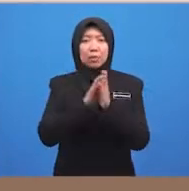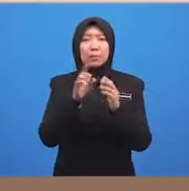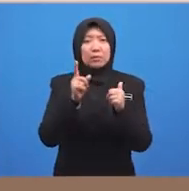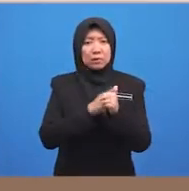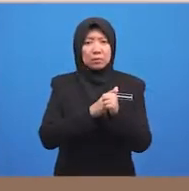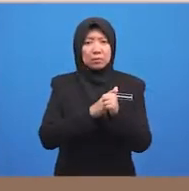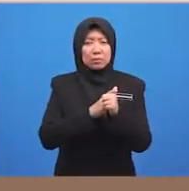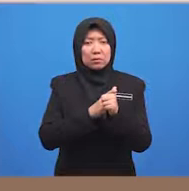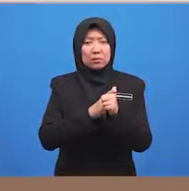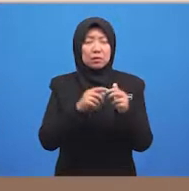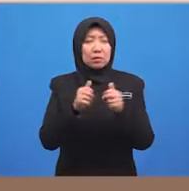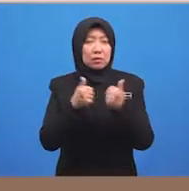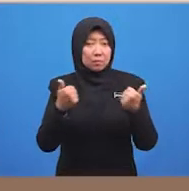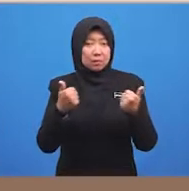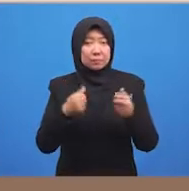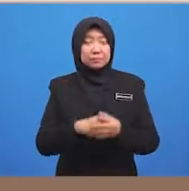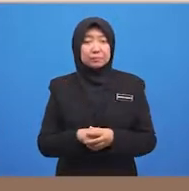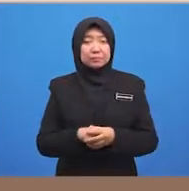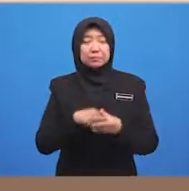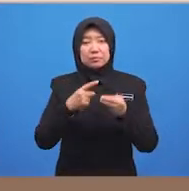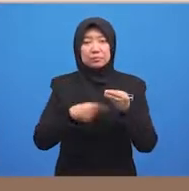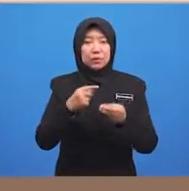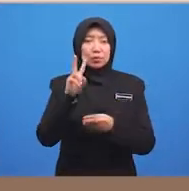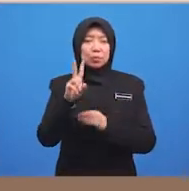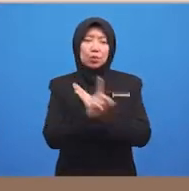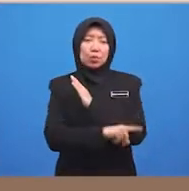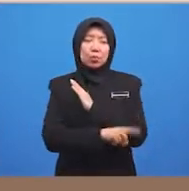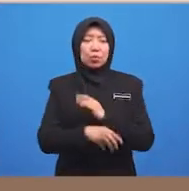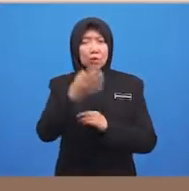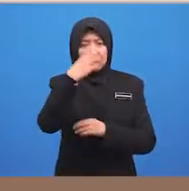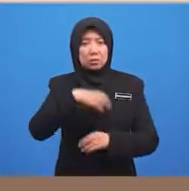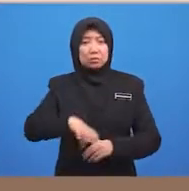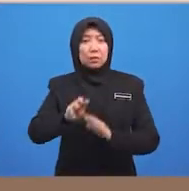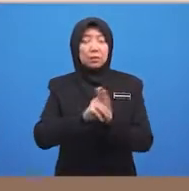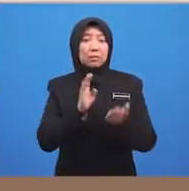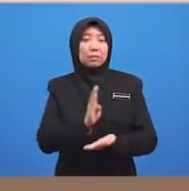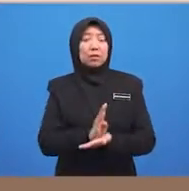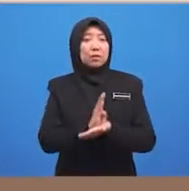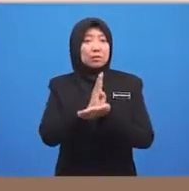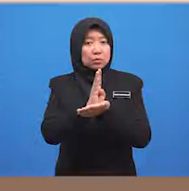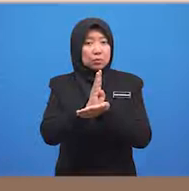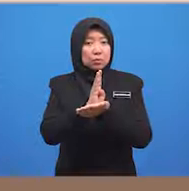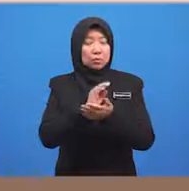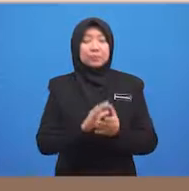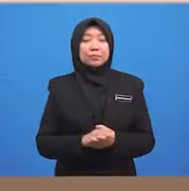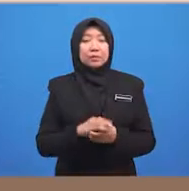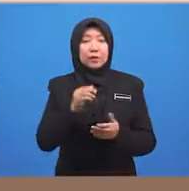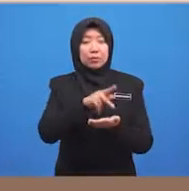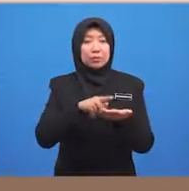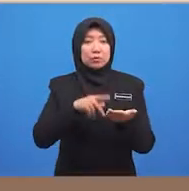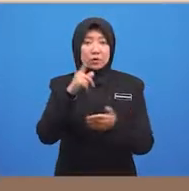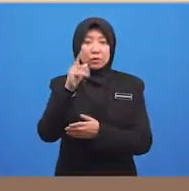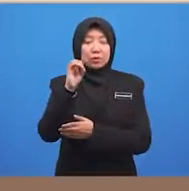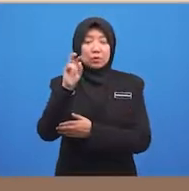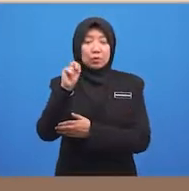pertama adalah keratan akhbar mengenai 2 ekor gajah membantu beberapa anggota dari Pusat